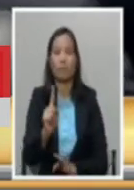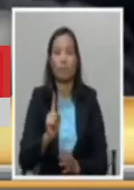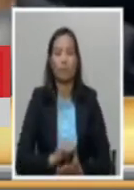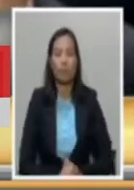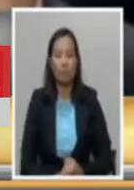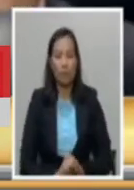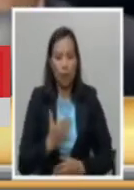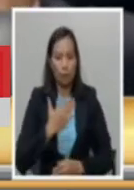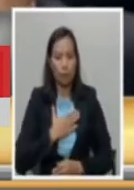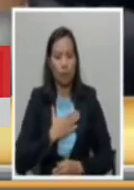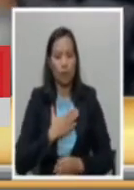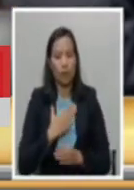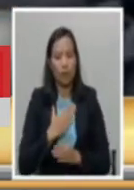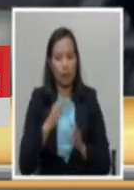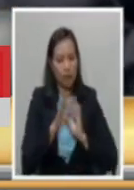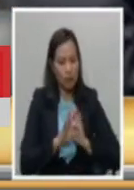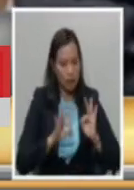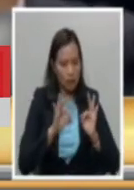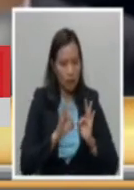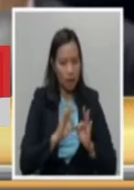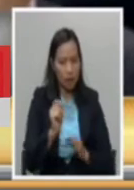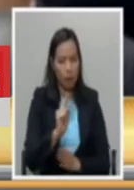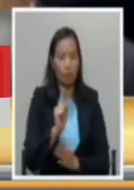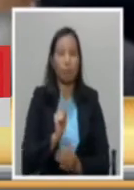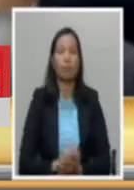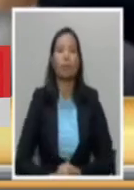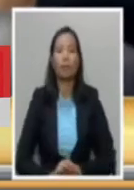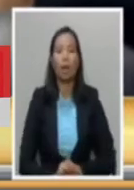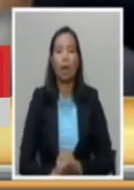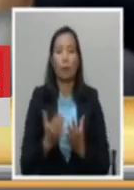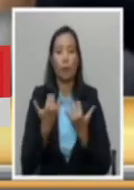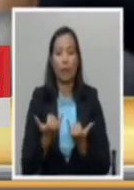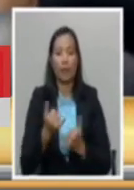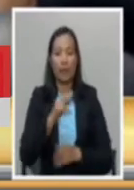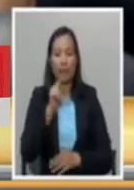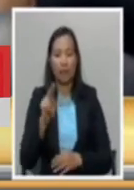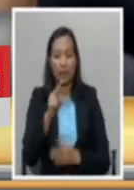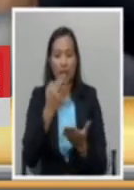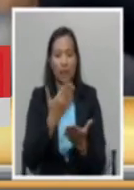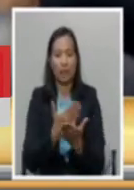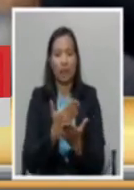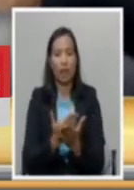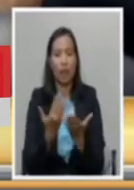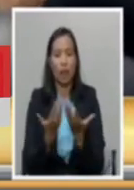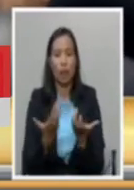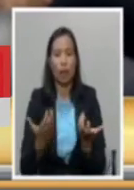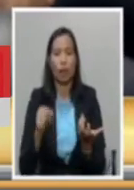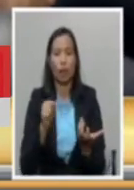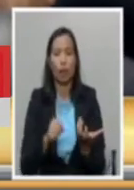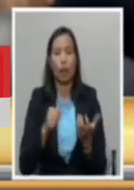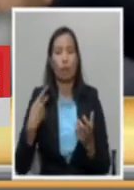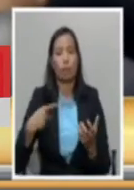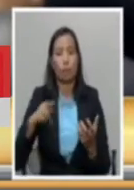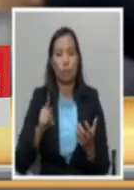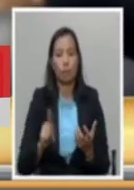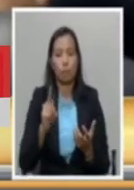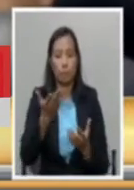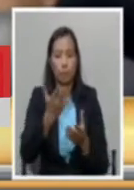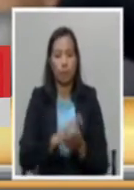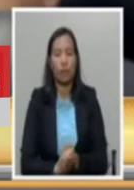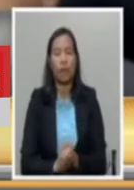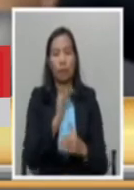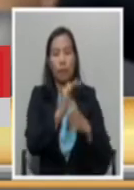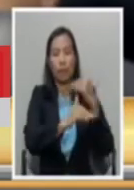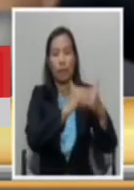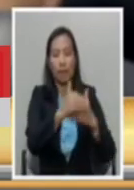ามีความจำเป็นหรือไม่ที่วันนี้เราจะใช้เงินไปในสิ่งที่ไม่ก่อให้เกิดกระบวนการผลิตและการสร้างราย